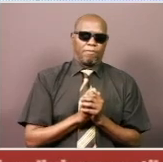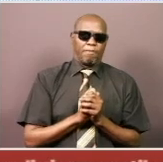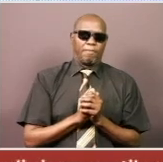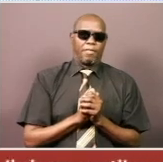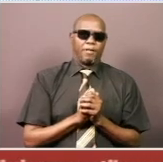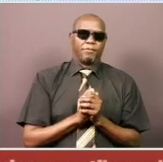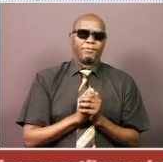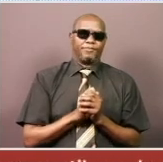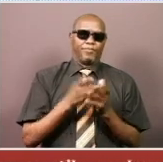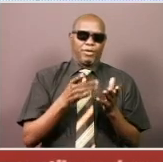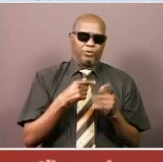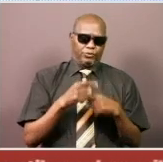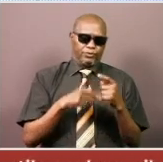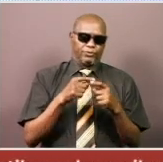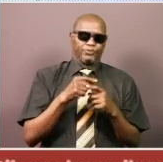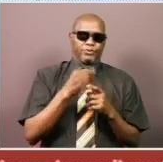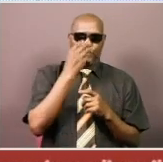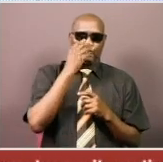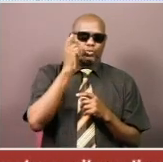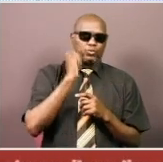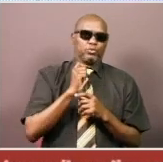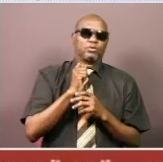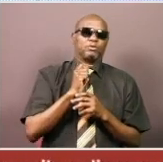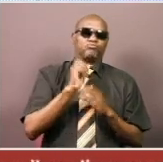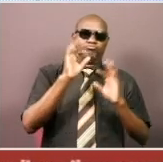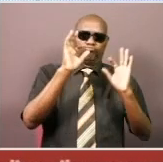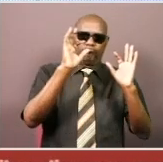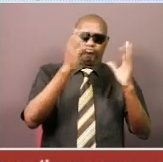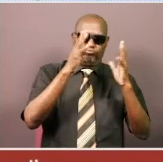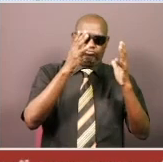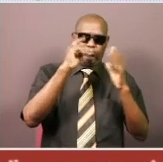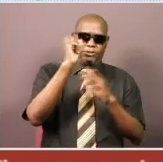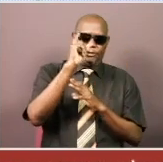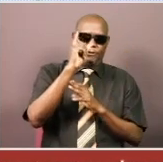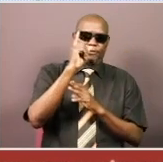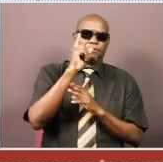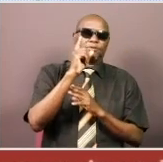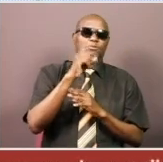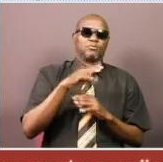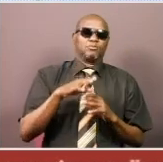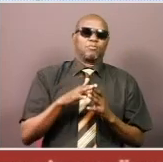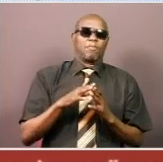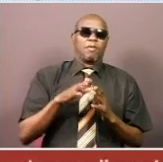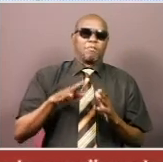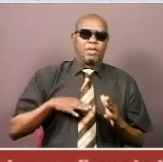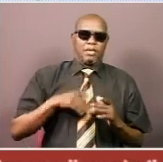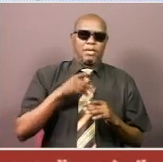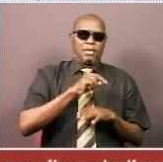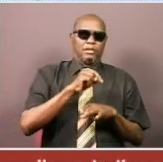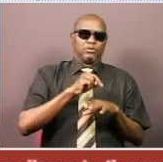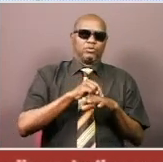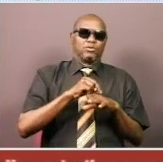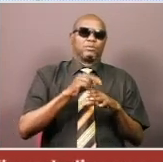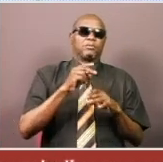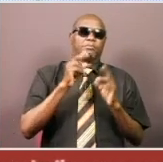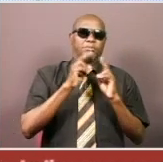Naam, tukisonga mbele ni kwamba Rais William Ruto amewapongeza wanawake nchini kwa mchango wao mkubwa kwa taifa lenye amani na